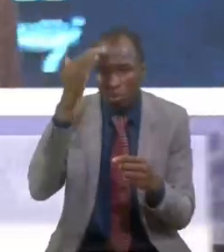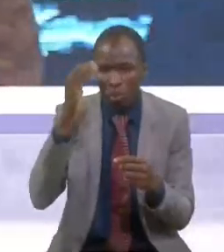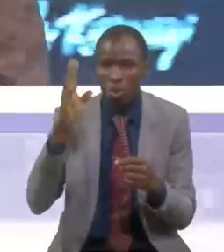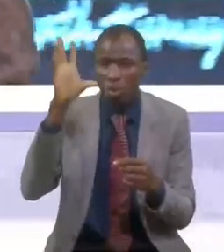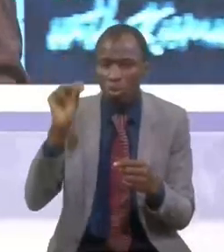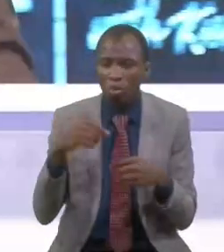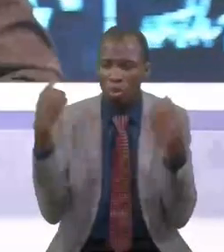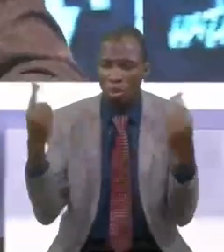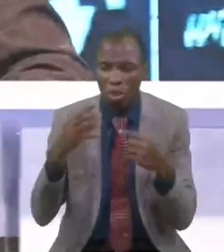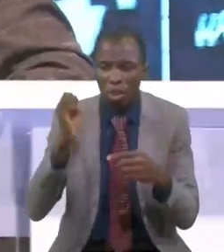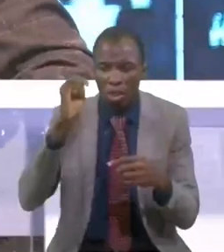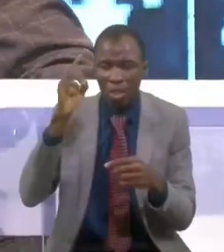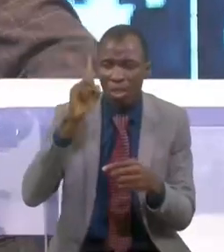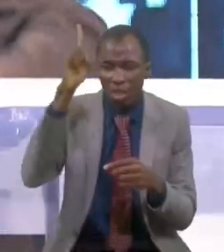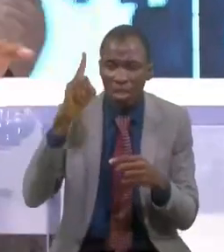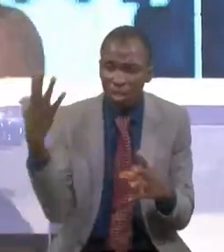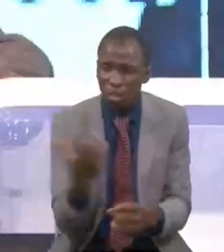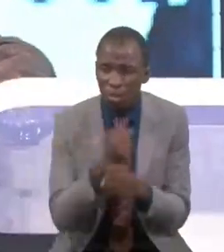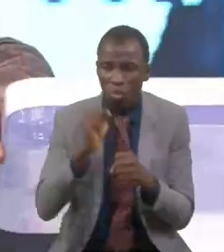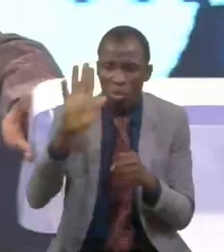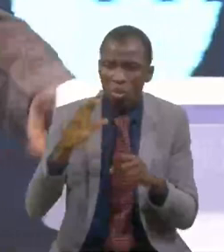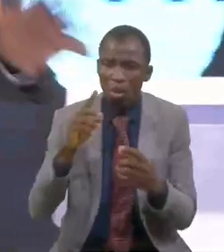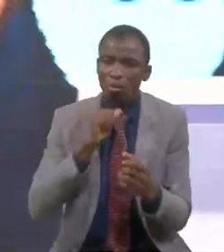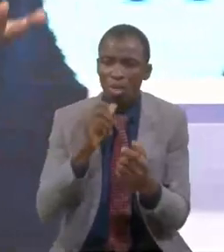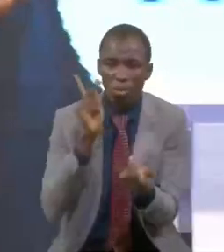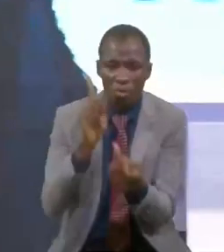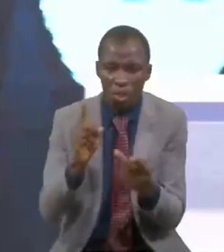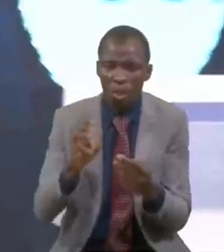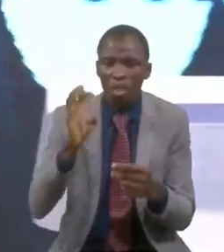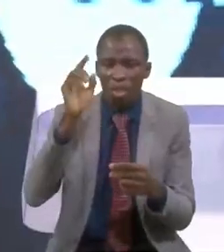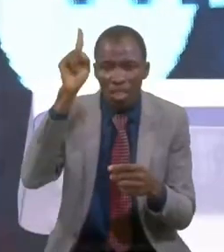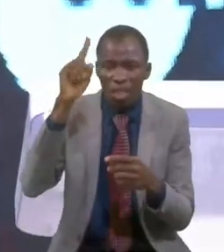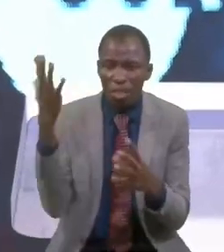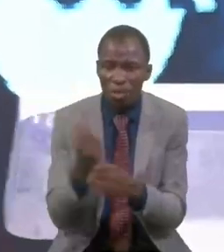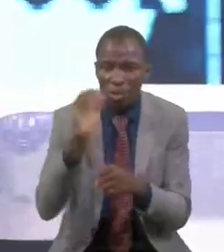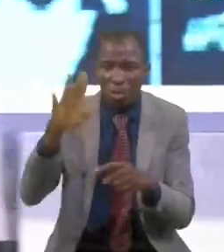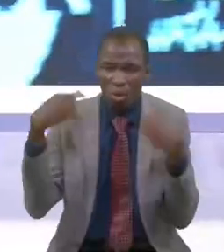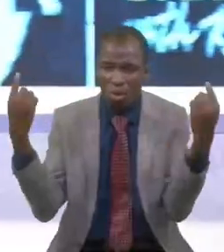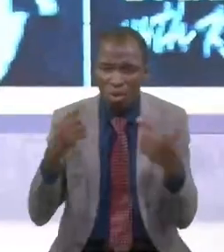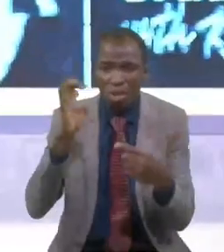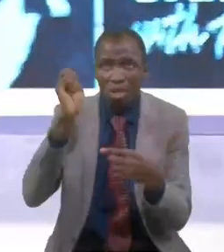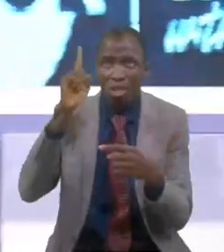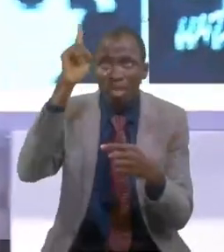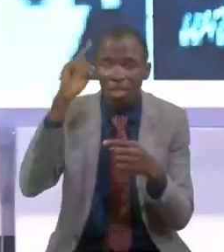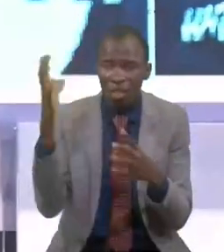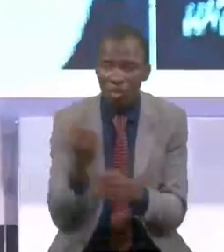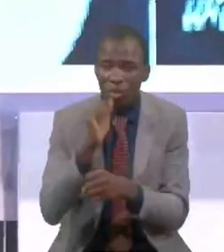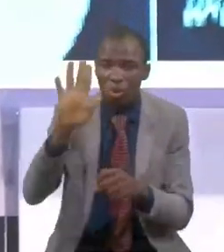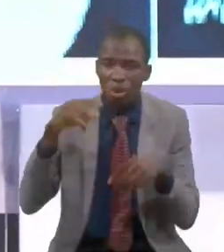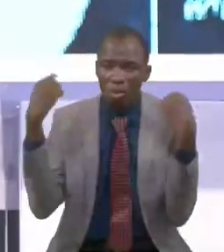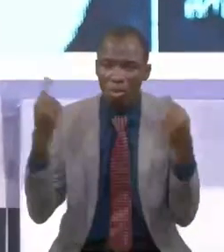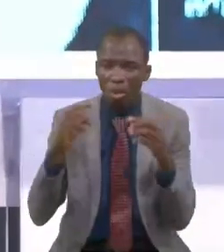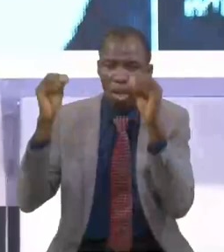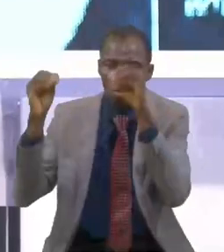iniquités il a pris votre imperfection il a pris vos transgressions il a pris vos péchés